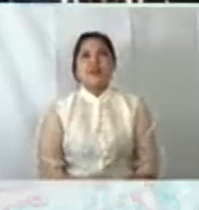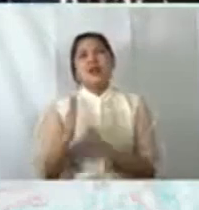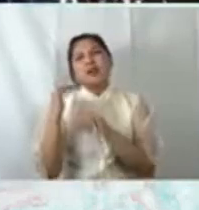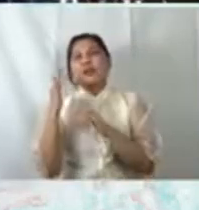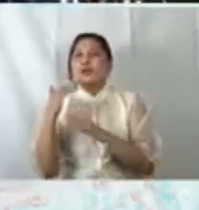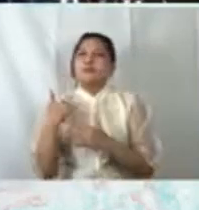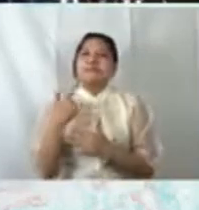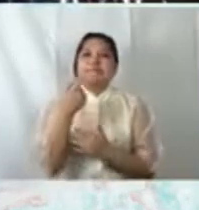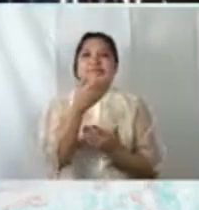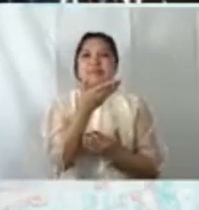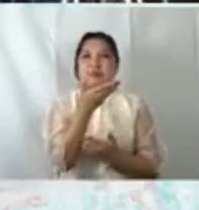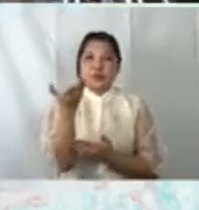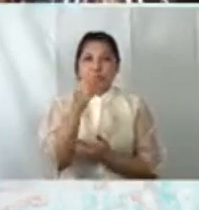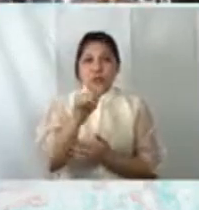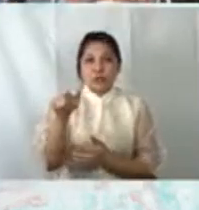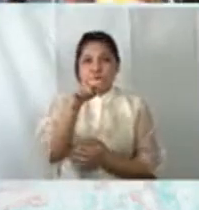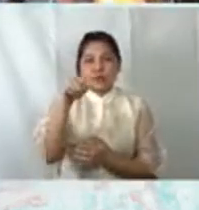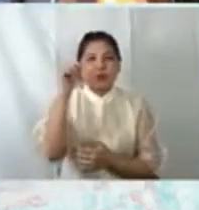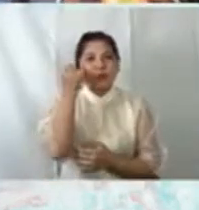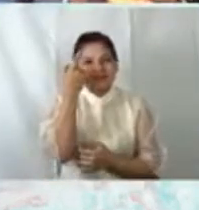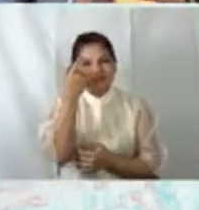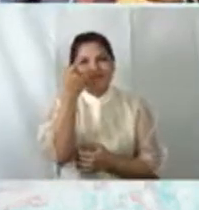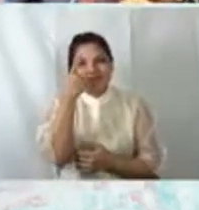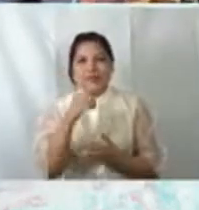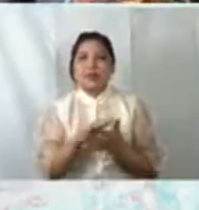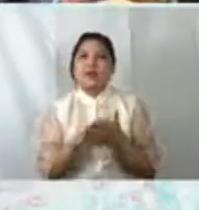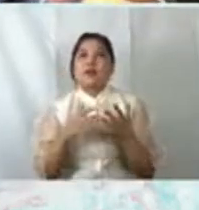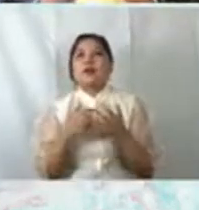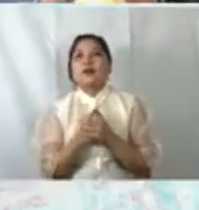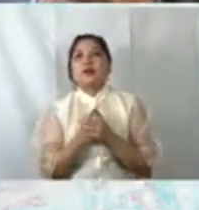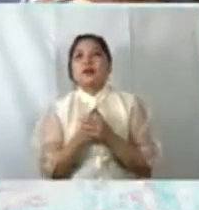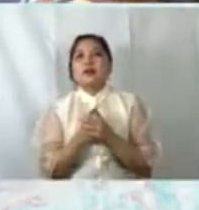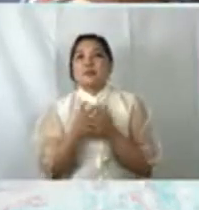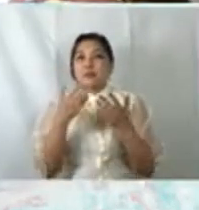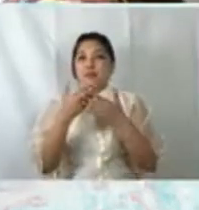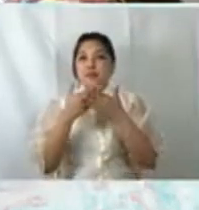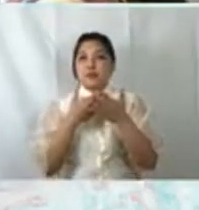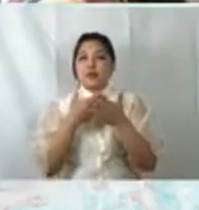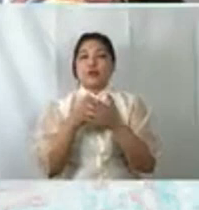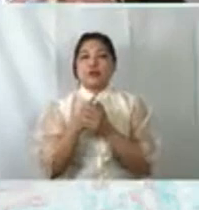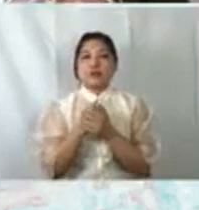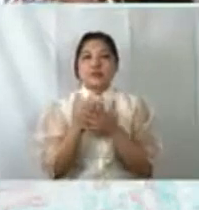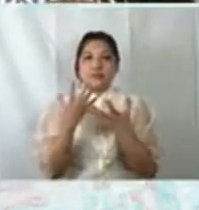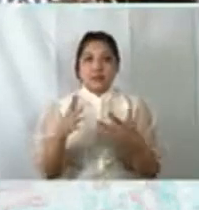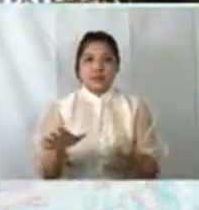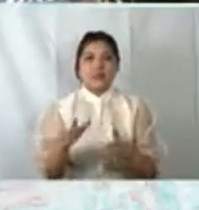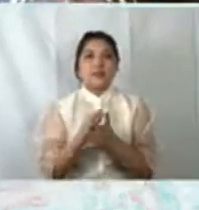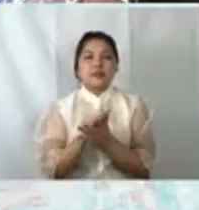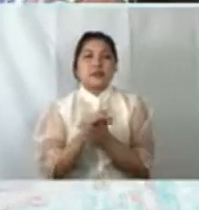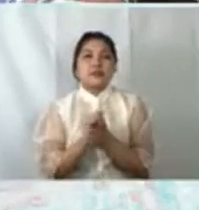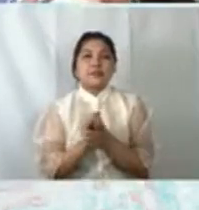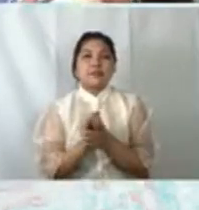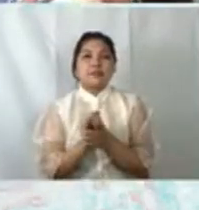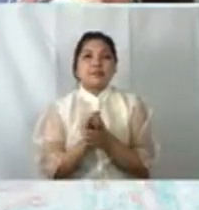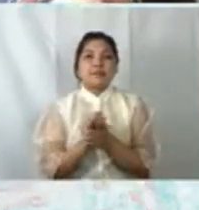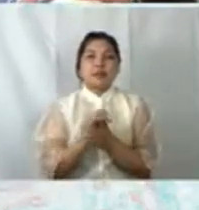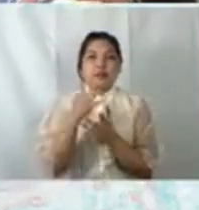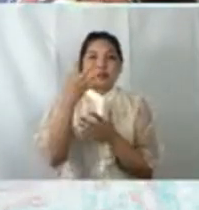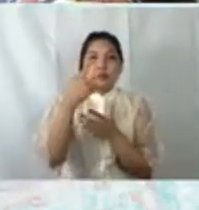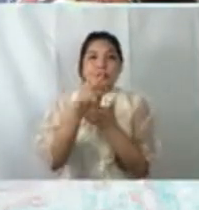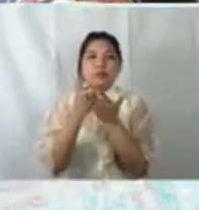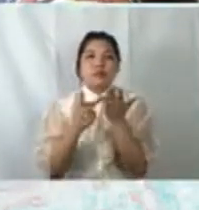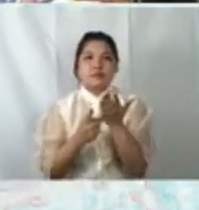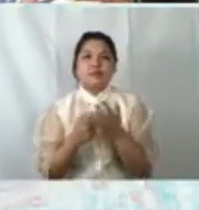po natin. Eventually, of course, bago ko tapusin tong part na to, my talk has four parts.